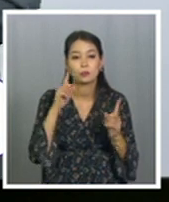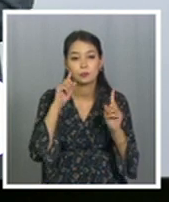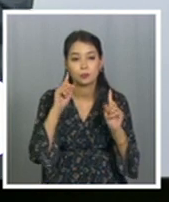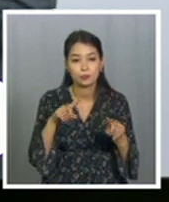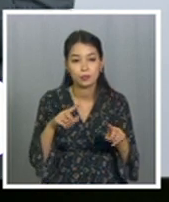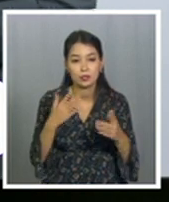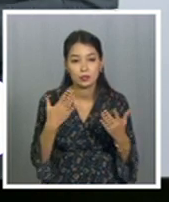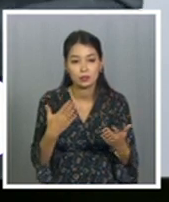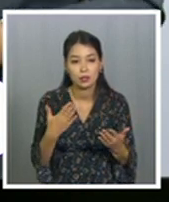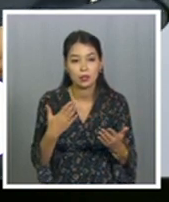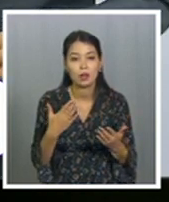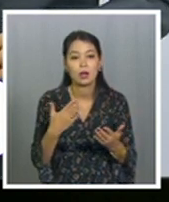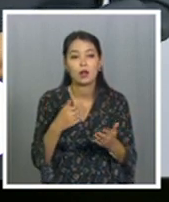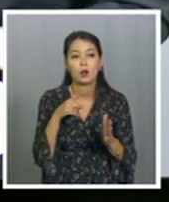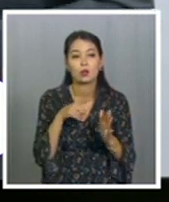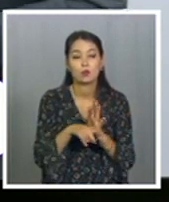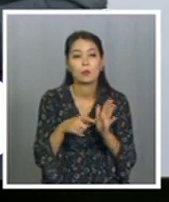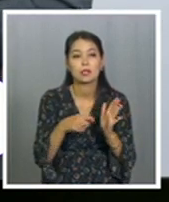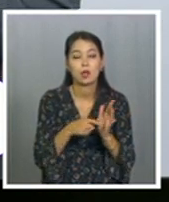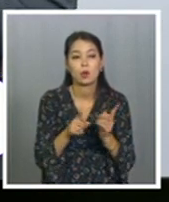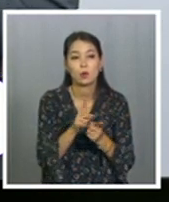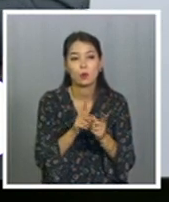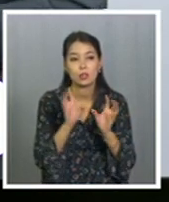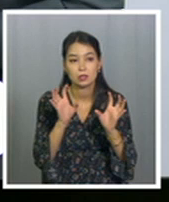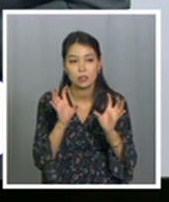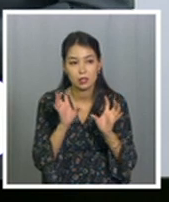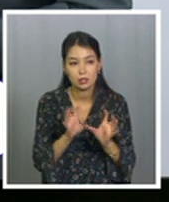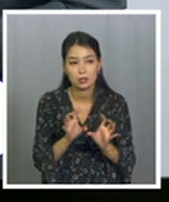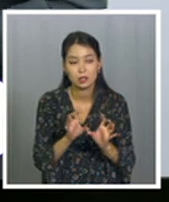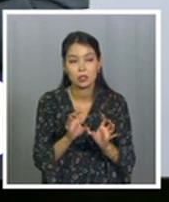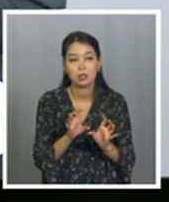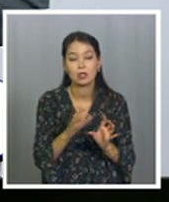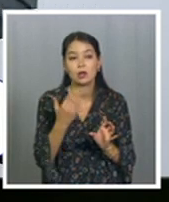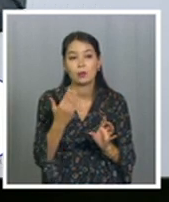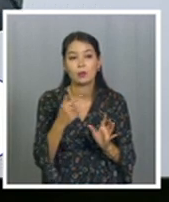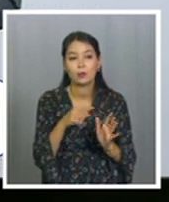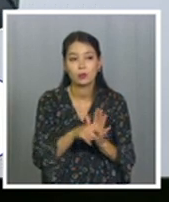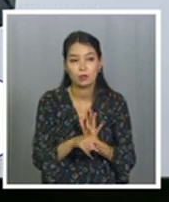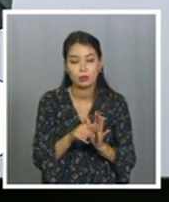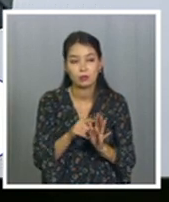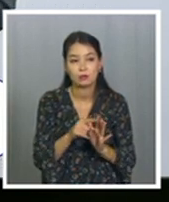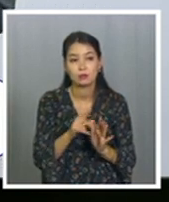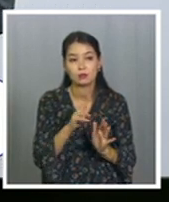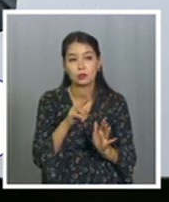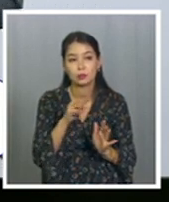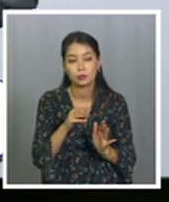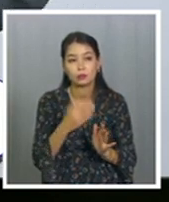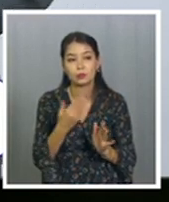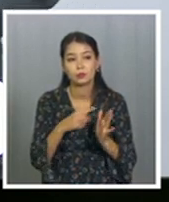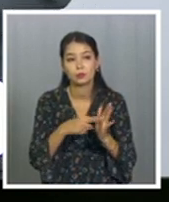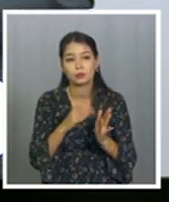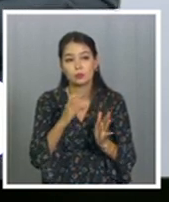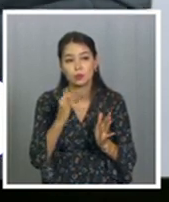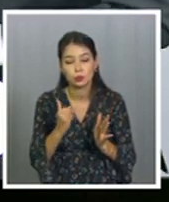Тізбектегі зарядтың өзгеру заңдылығын, яғни Q-ді, С көбейтілген У және уақытқа тәуелді